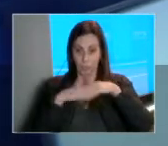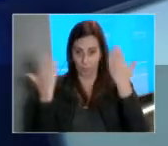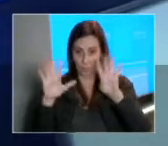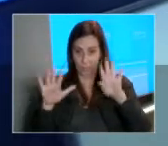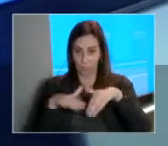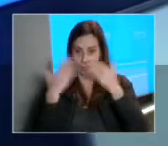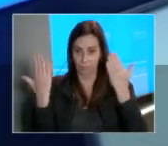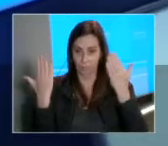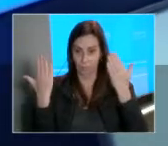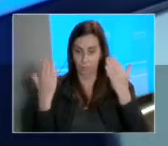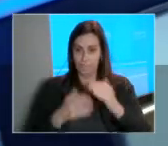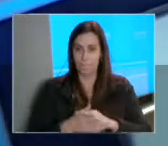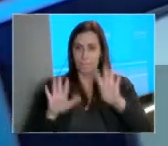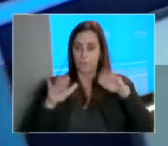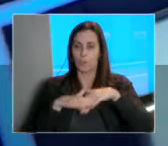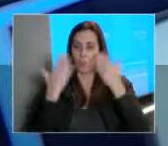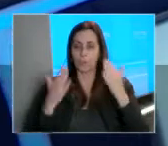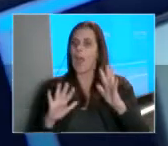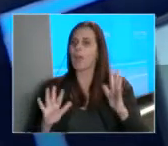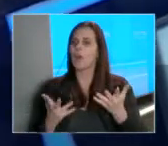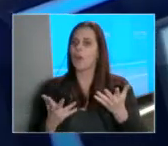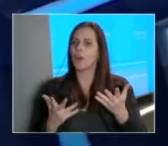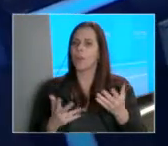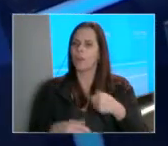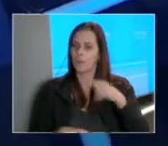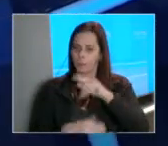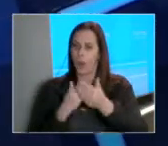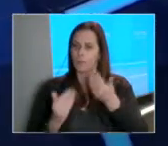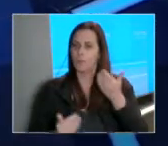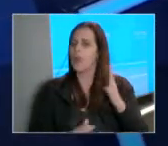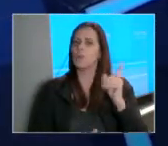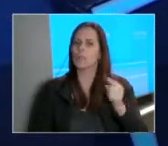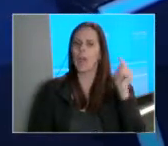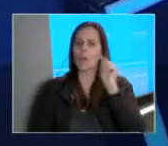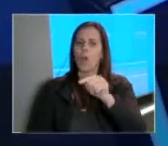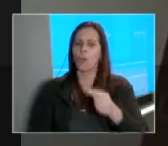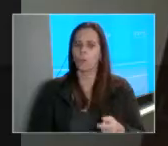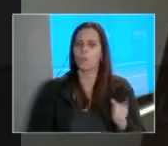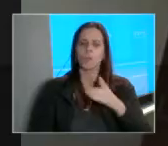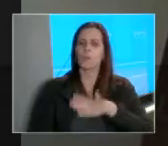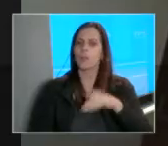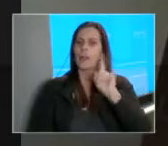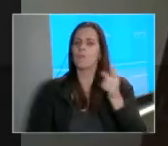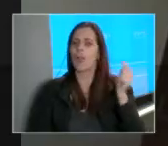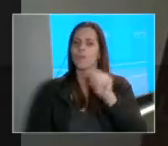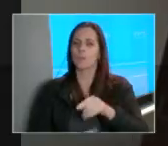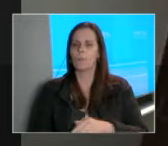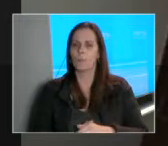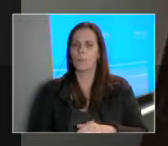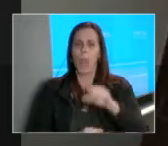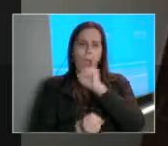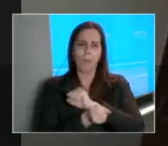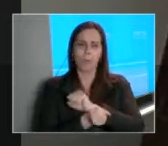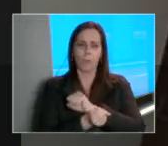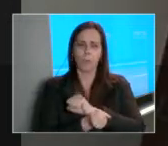בבוקר. 9 בבוקר. איפה, אני אהיה שם כמובן לפני. לאיפה צריך להגיע, מי שרוצה לבוא? אבו